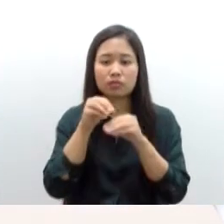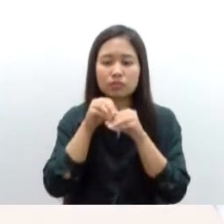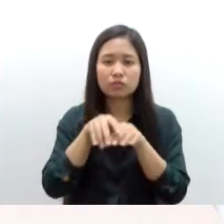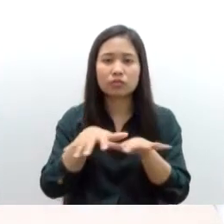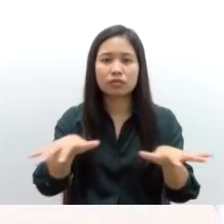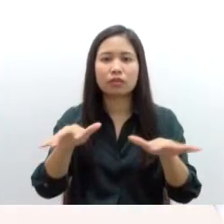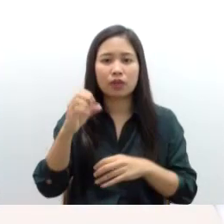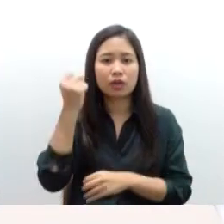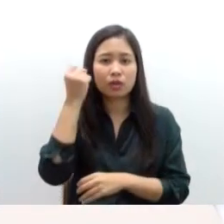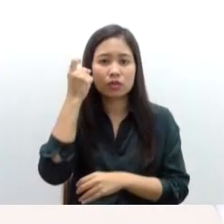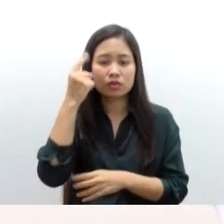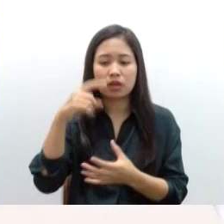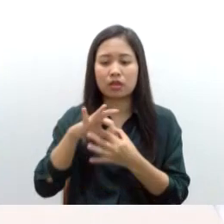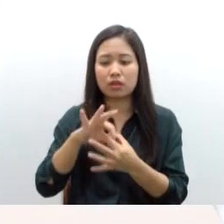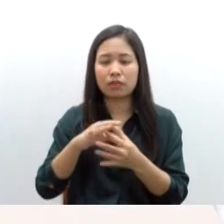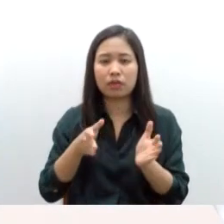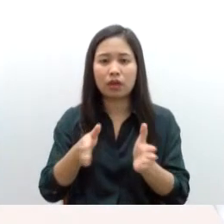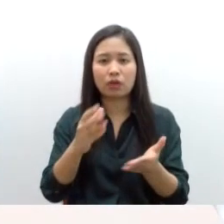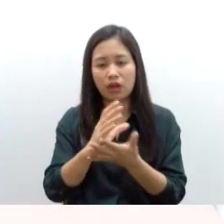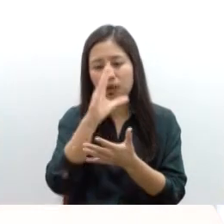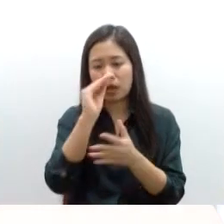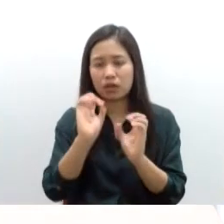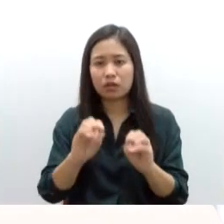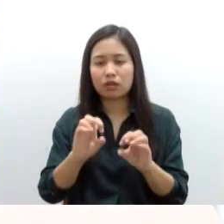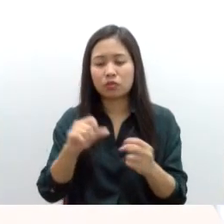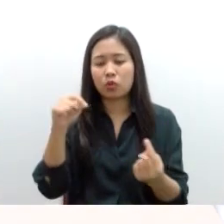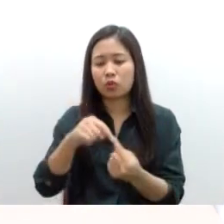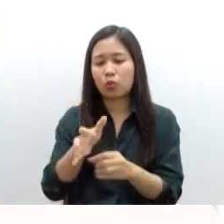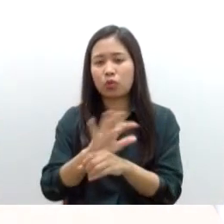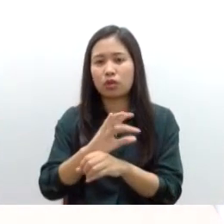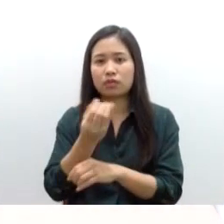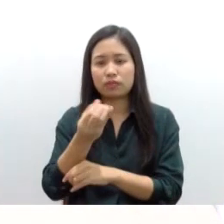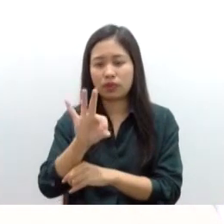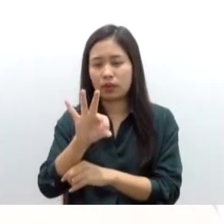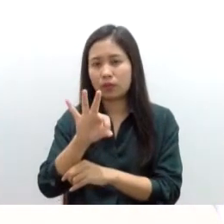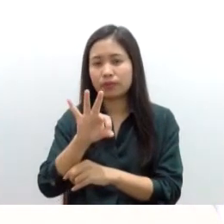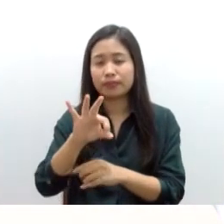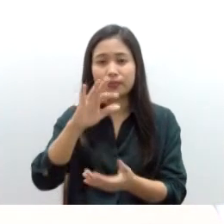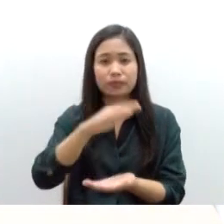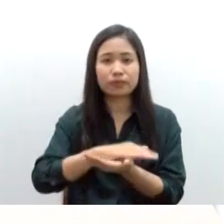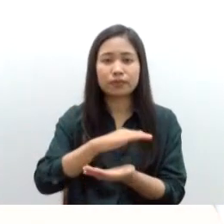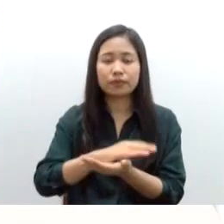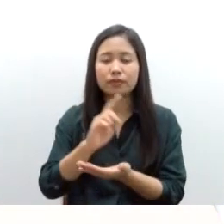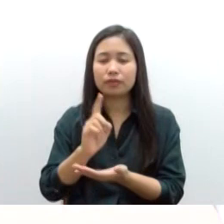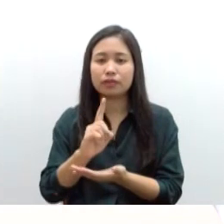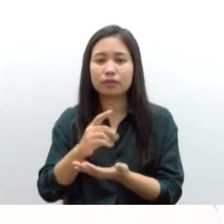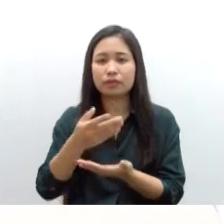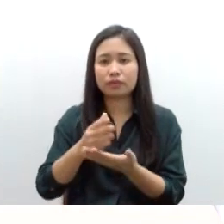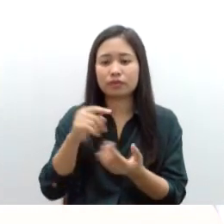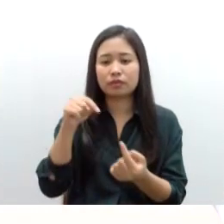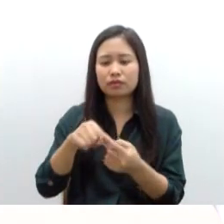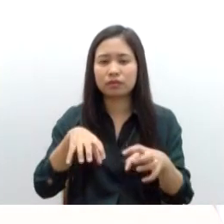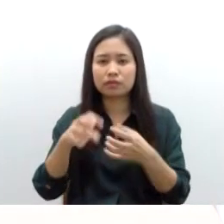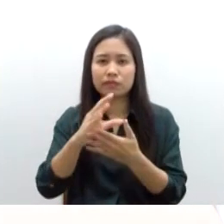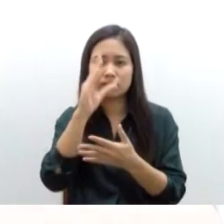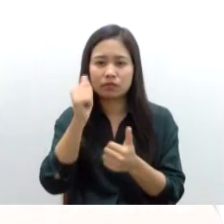าใจแนวทางการจัดการเรียนการสอนในช่วงวิกฤตโควิด-19โรงเรียนหยุดได้แต่การเรียนรู้หยุดไม่ได้ร